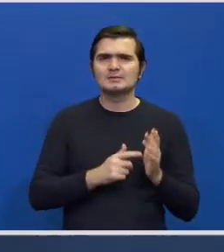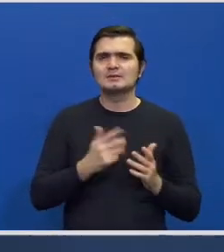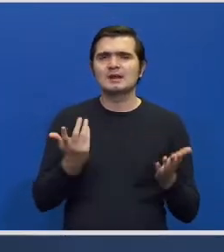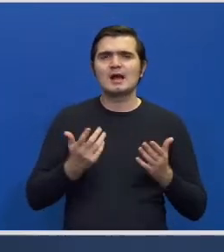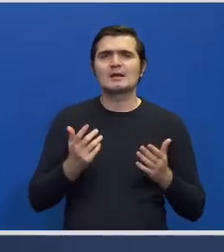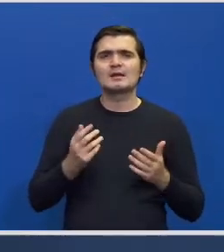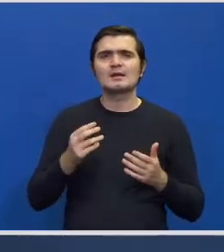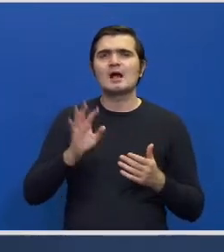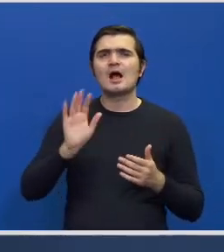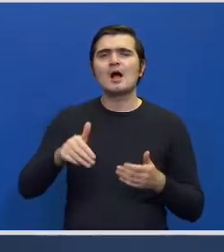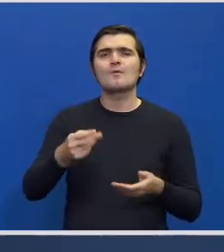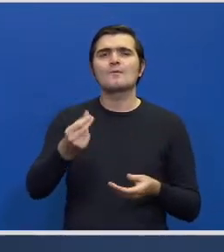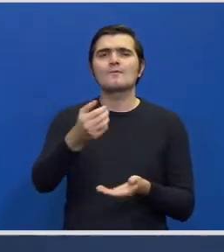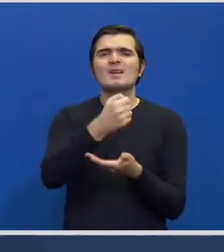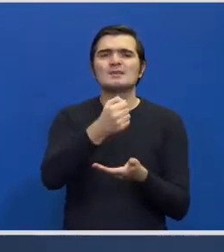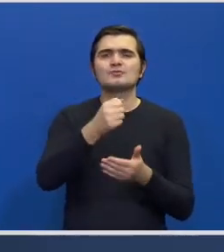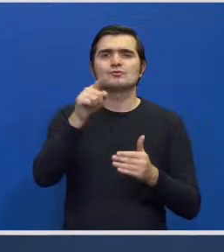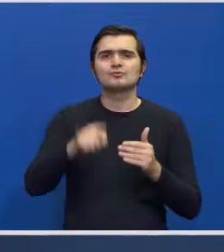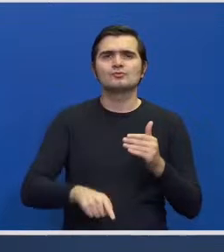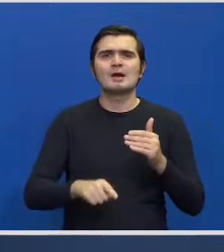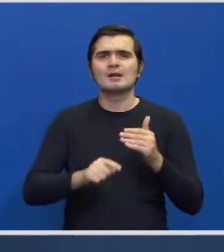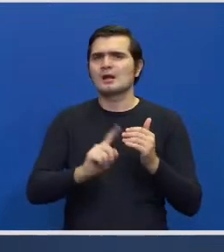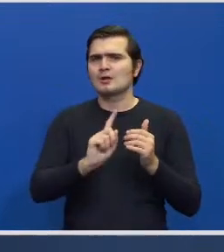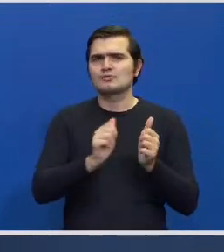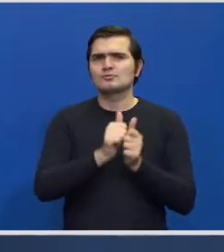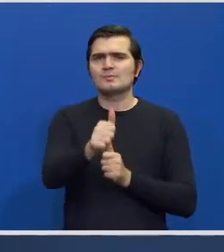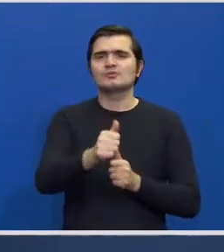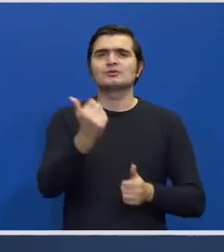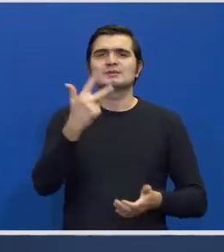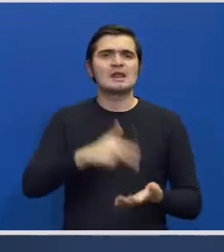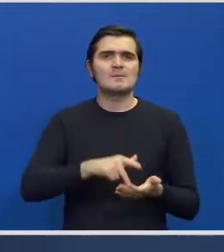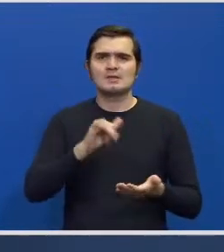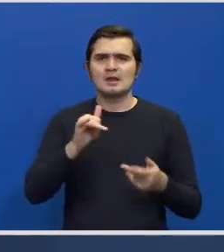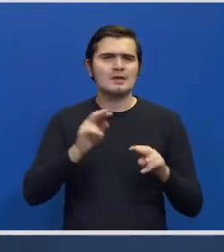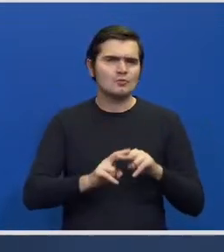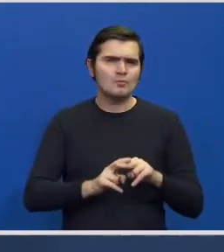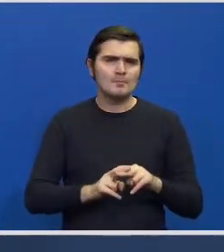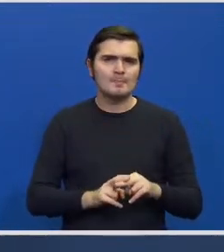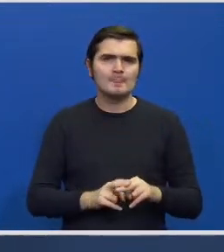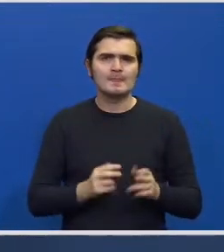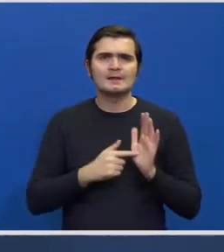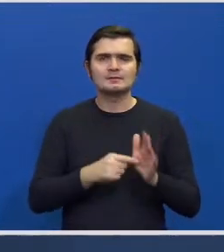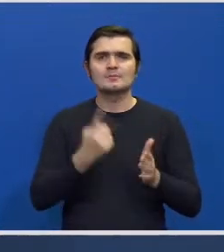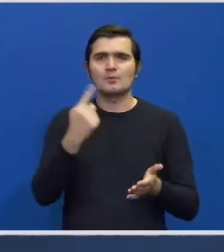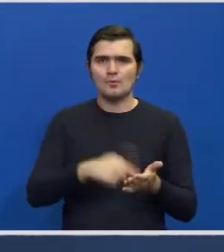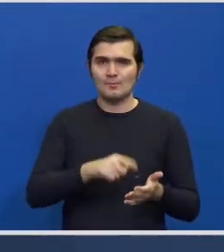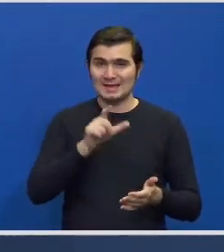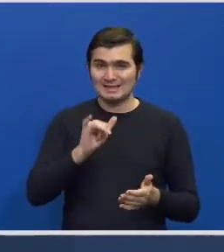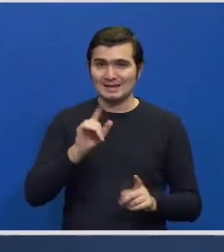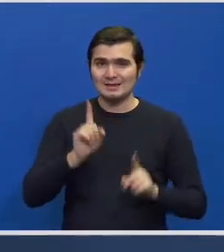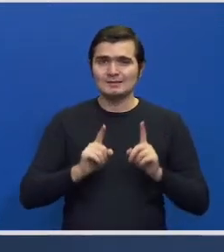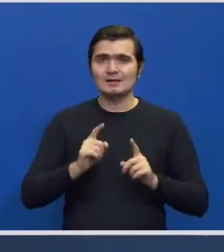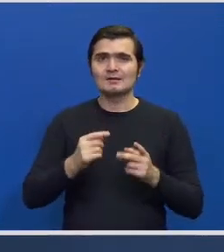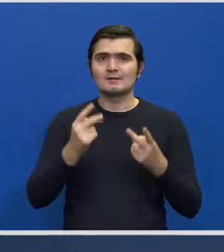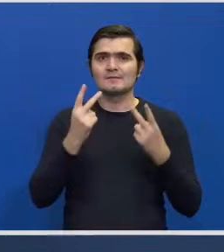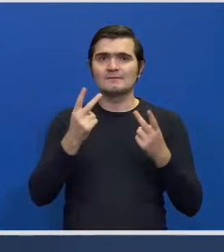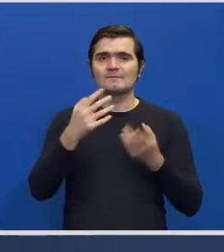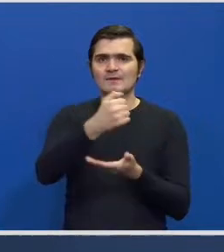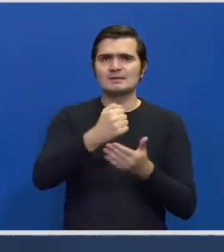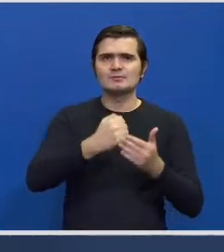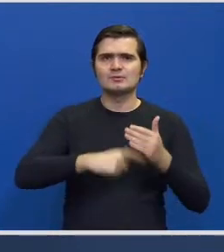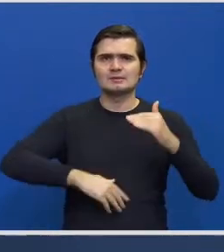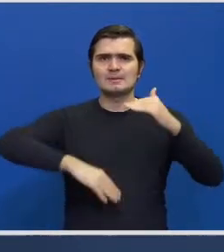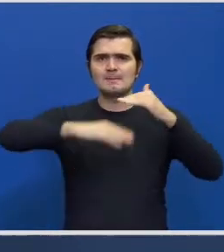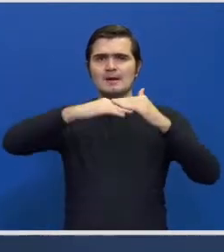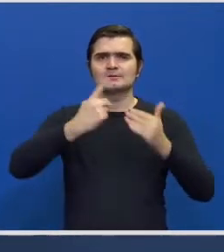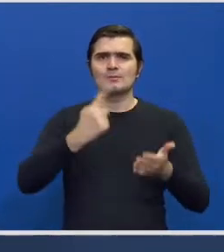de pensii sectoriale, ale căror venituri lunare nu depășesc 3.000 de lei, astfel. În cuantum de 1.000 de